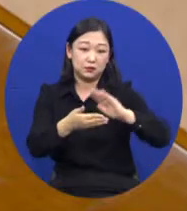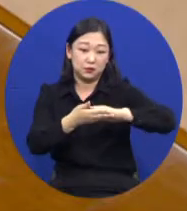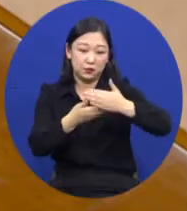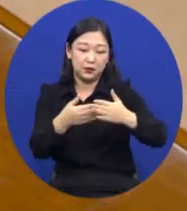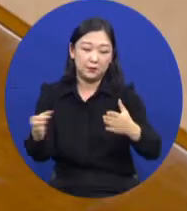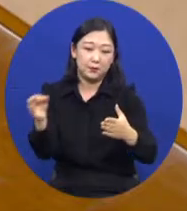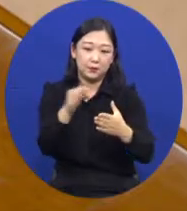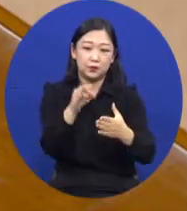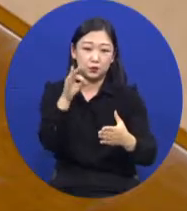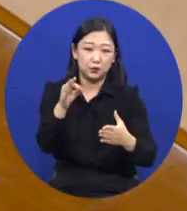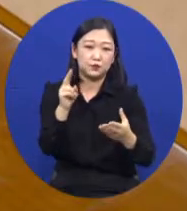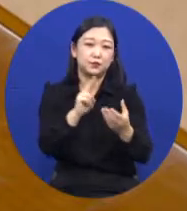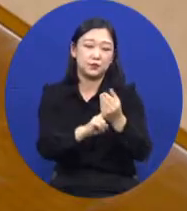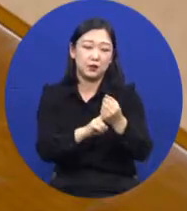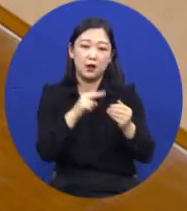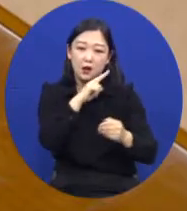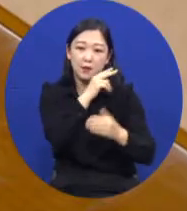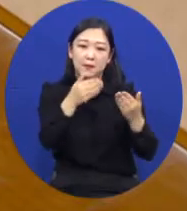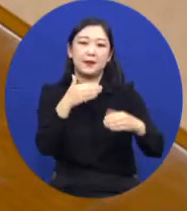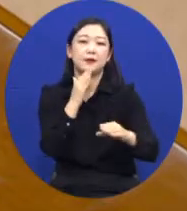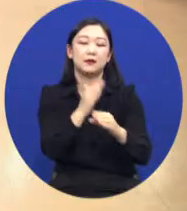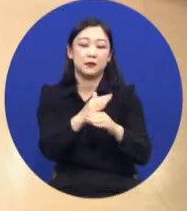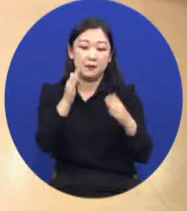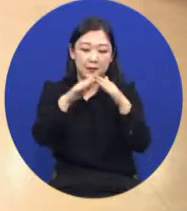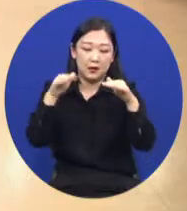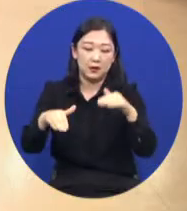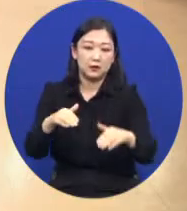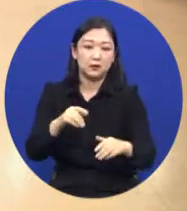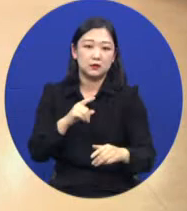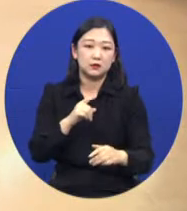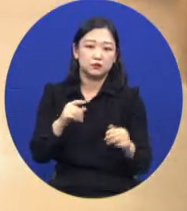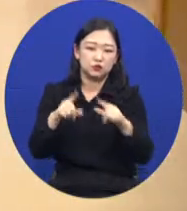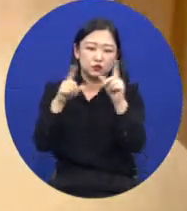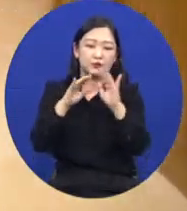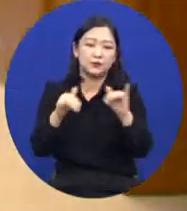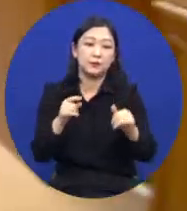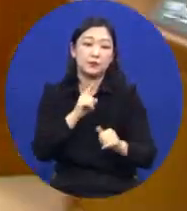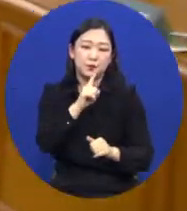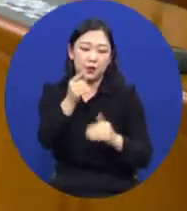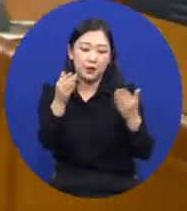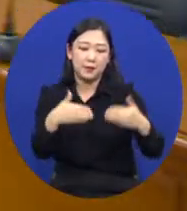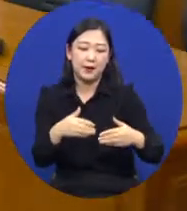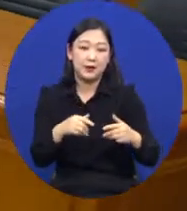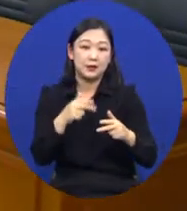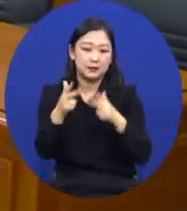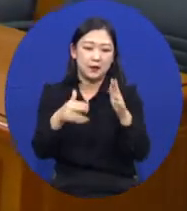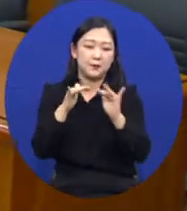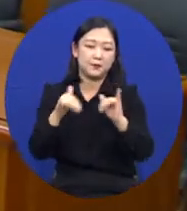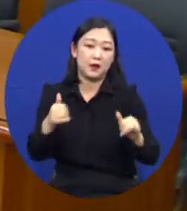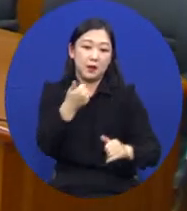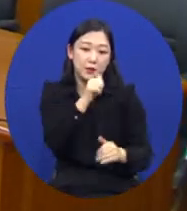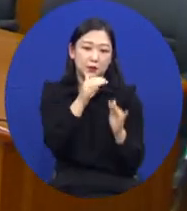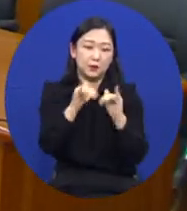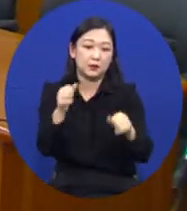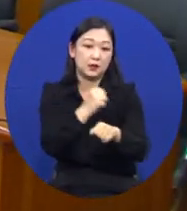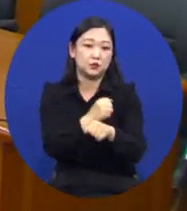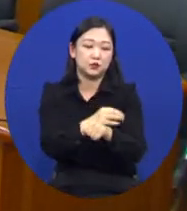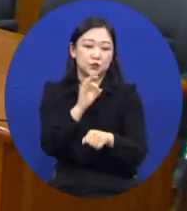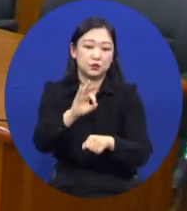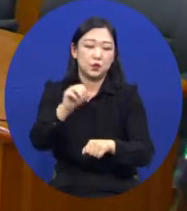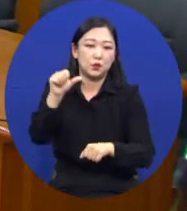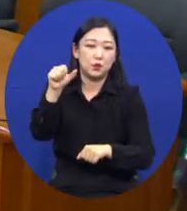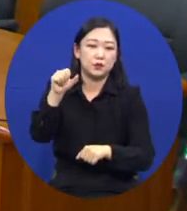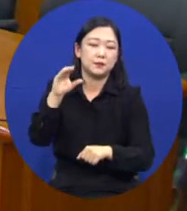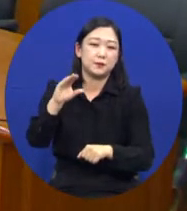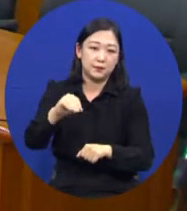돈을 숨기려 한 혐의도 받고 있는데 마을 주민들로부터 소송을 당하자 사업자에게 변호사 살려구 150만원의 대신 4개 한